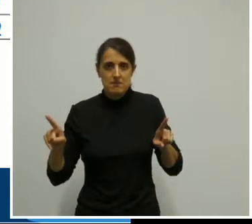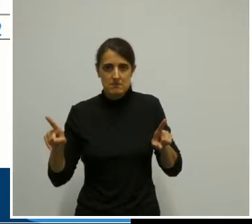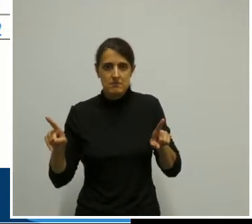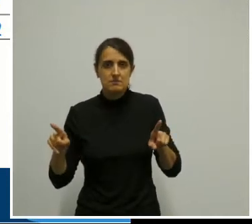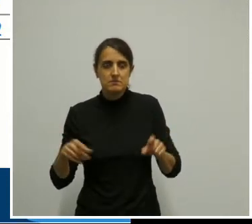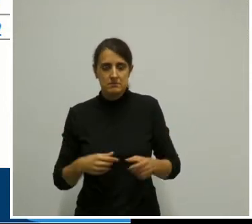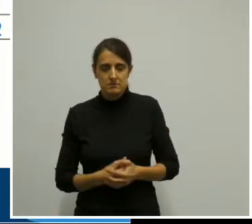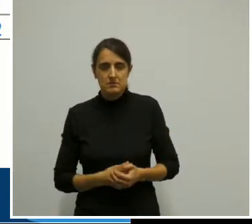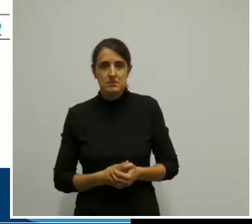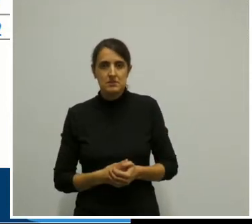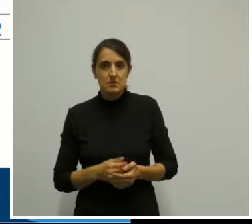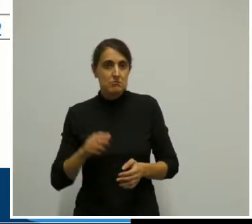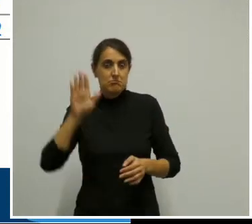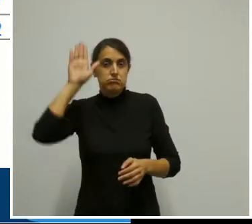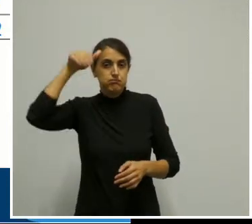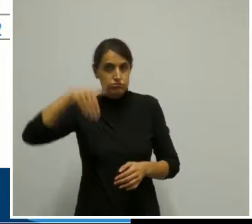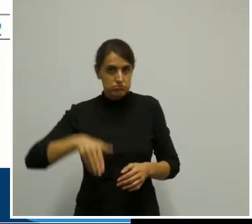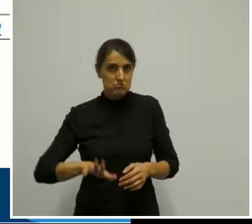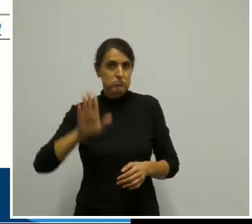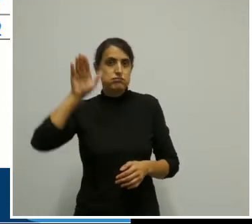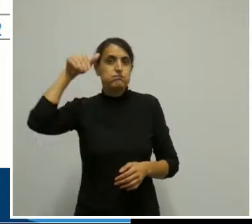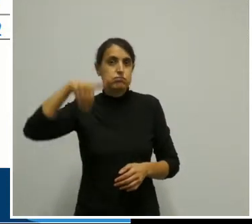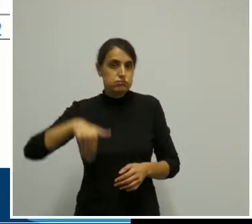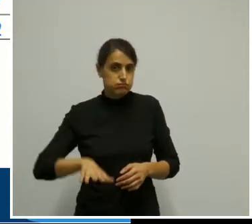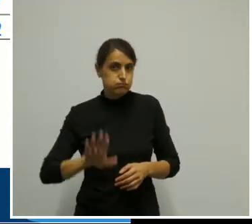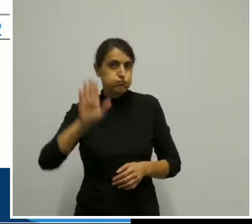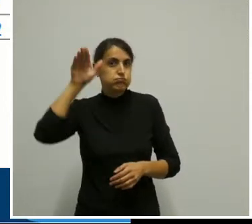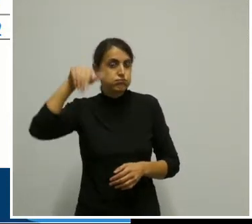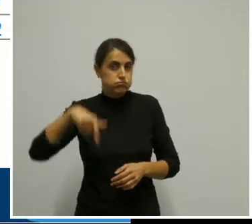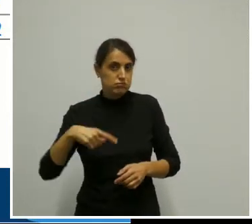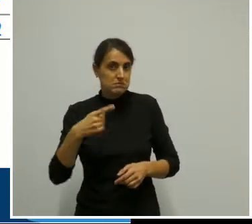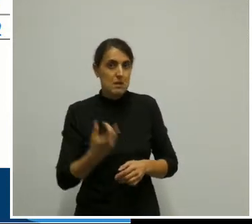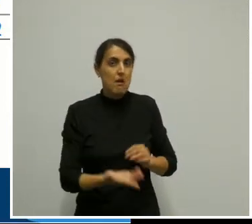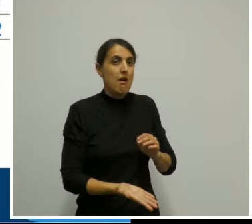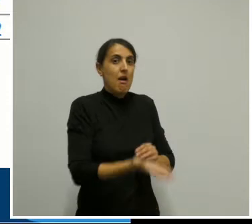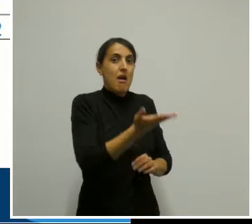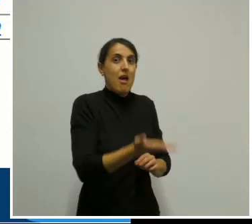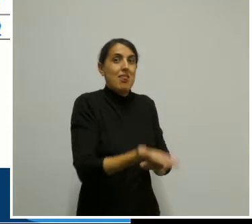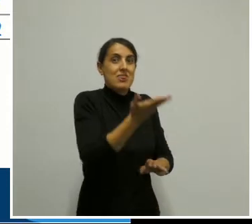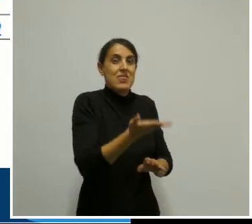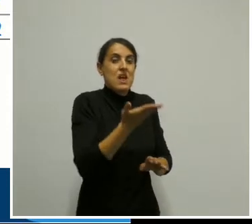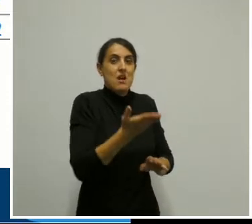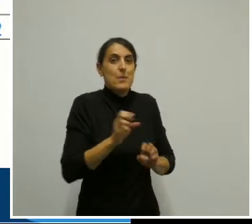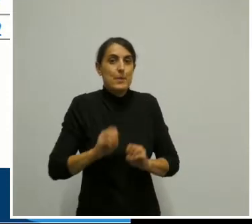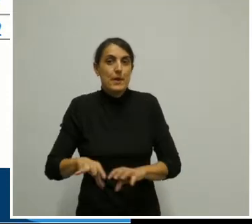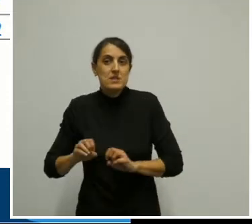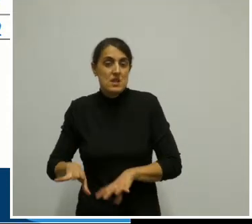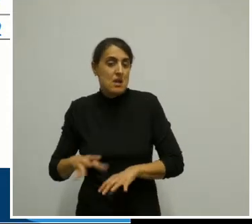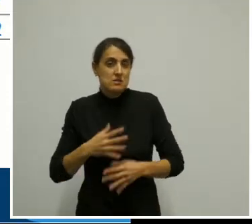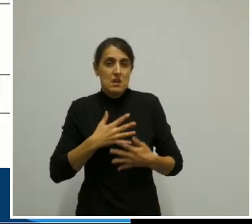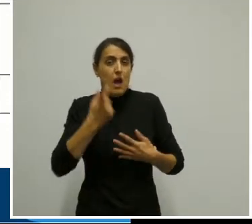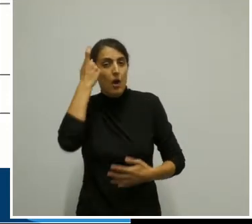Totalment. Puja i baixa, tant altes com baixes, sí? Hi ha molta mobilitat.